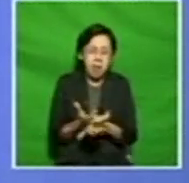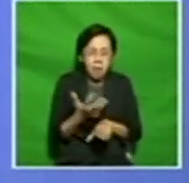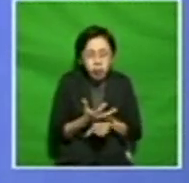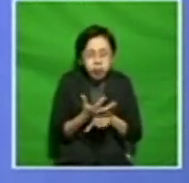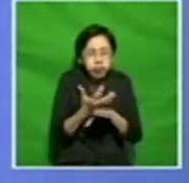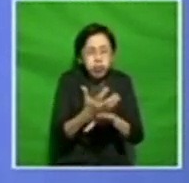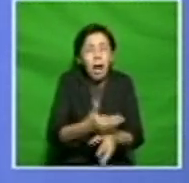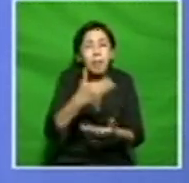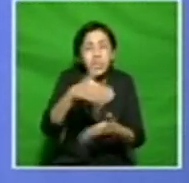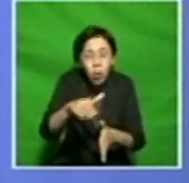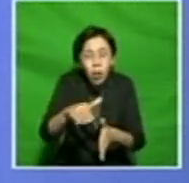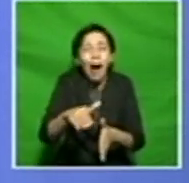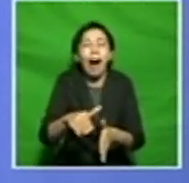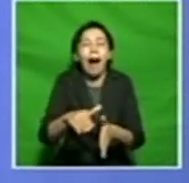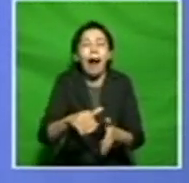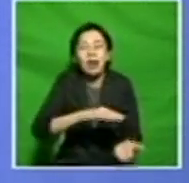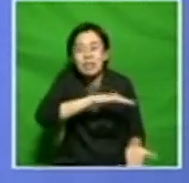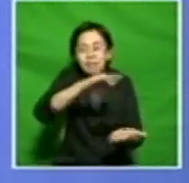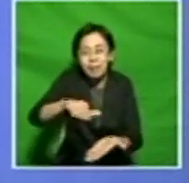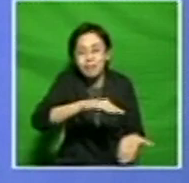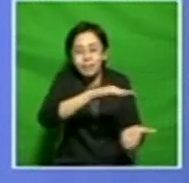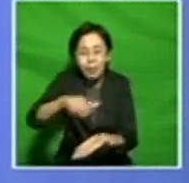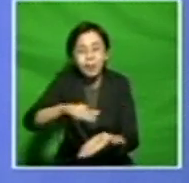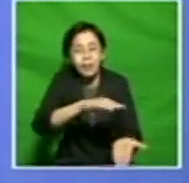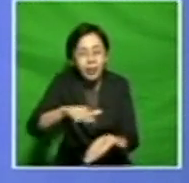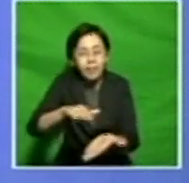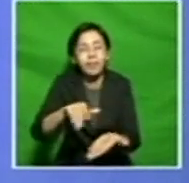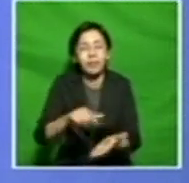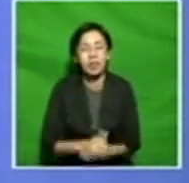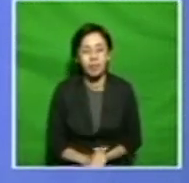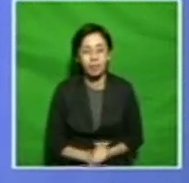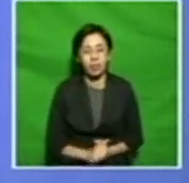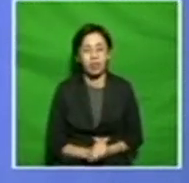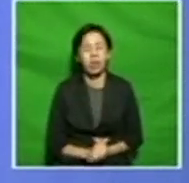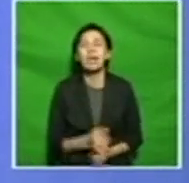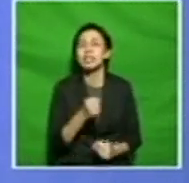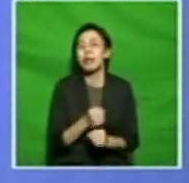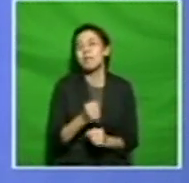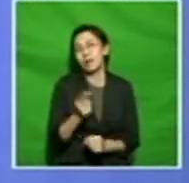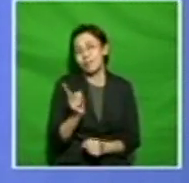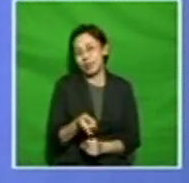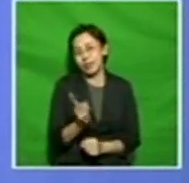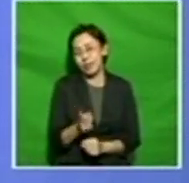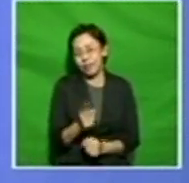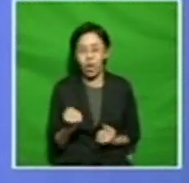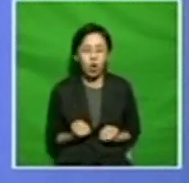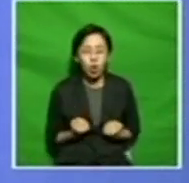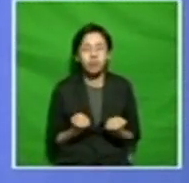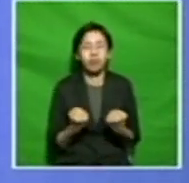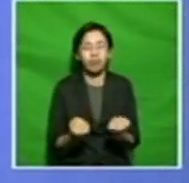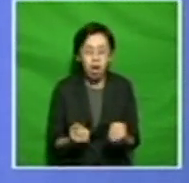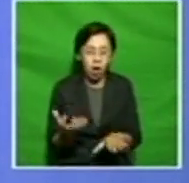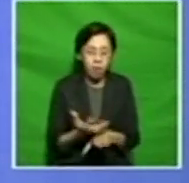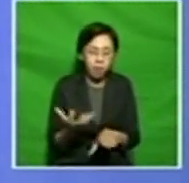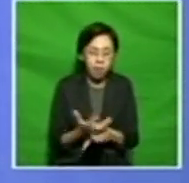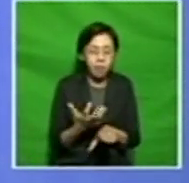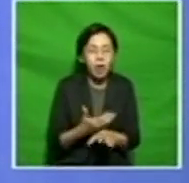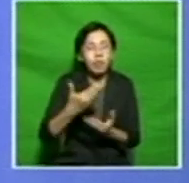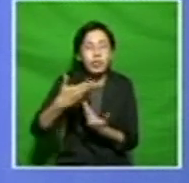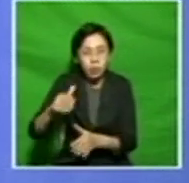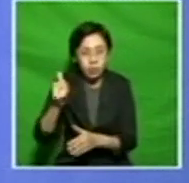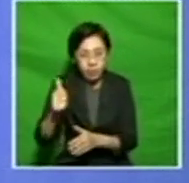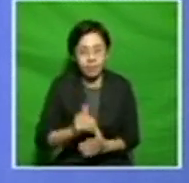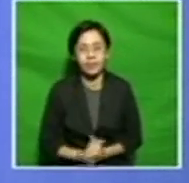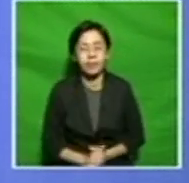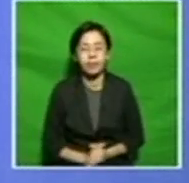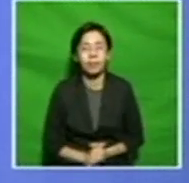างเพื่อให้เต็มหิ้งหรือชั้นยังทำได้ตามปกติครับการ